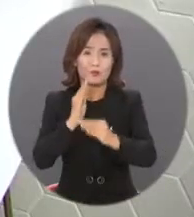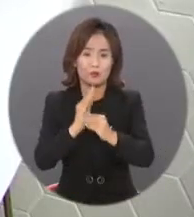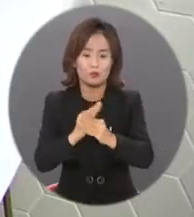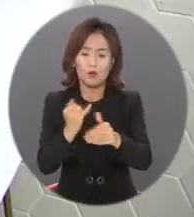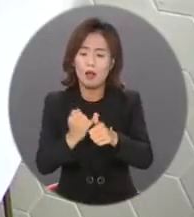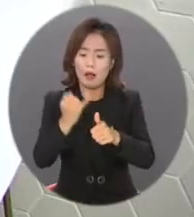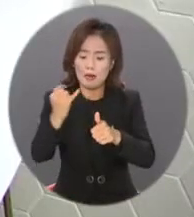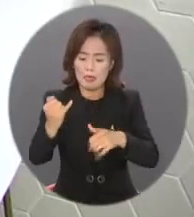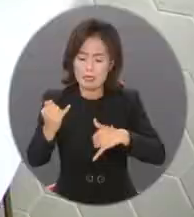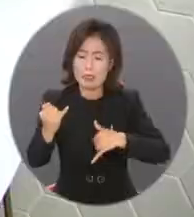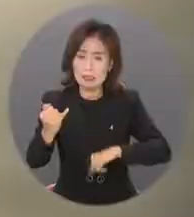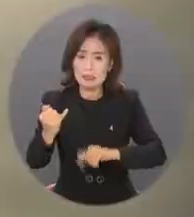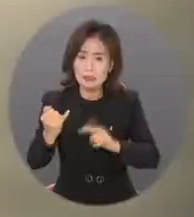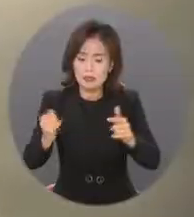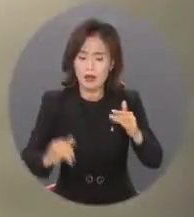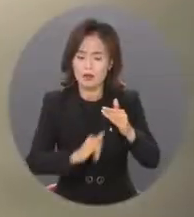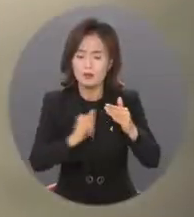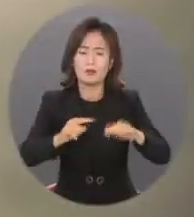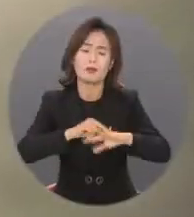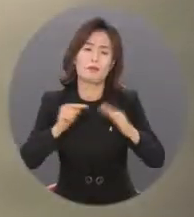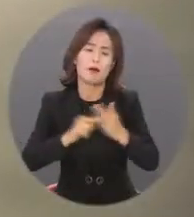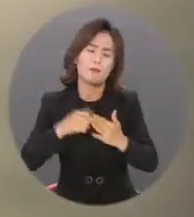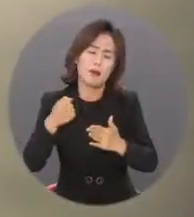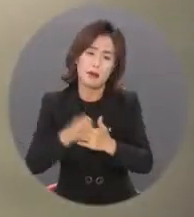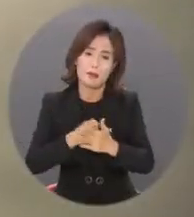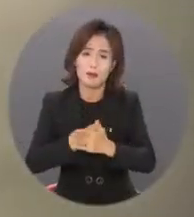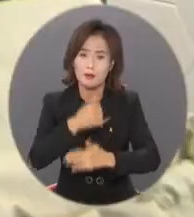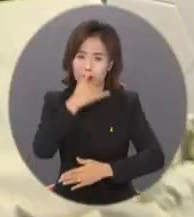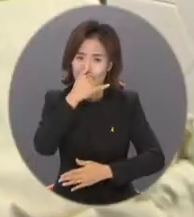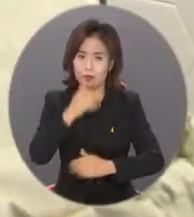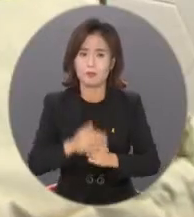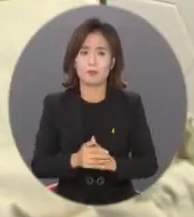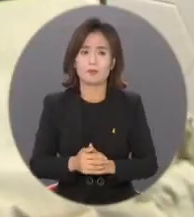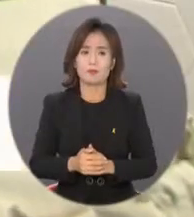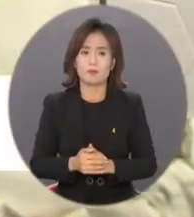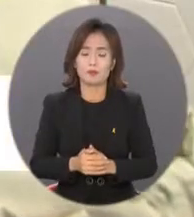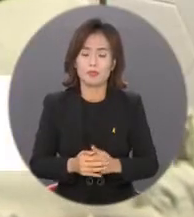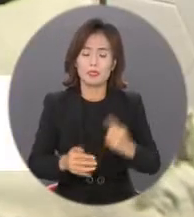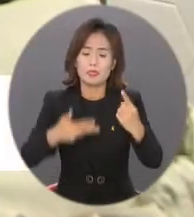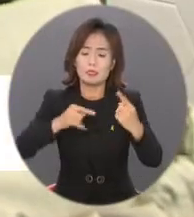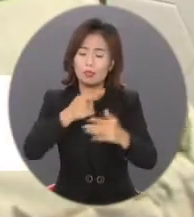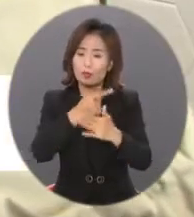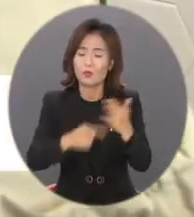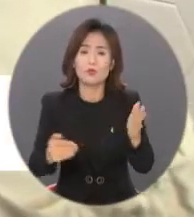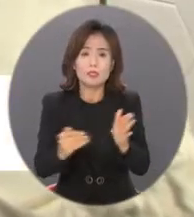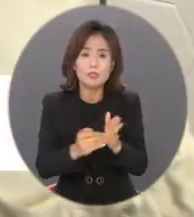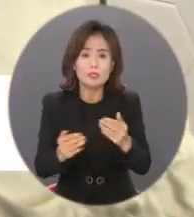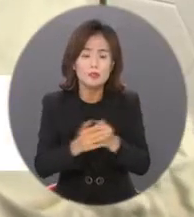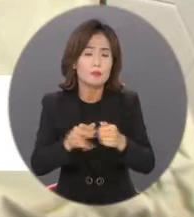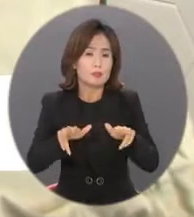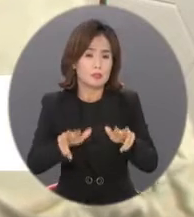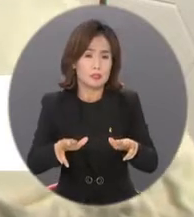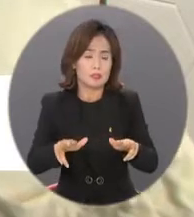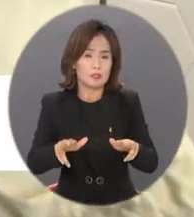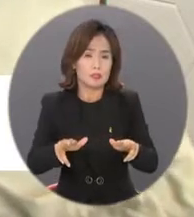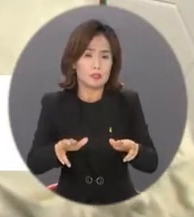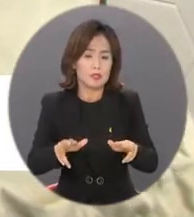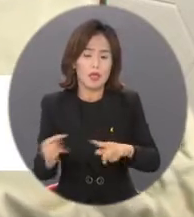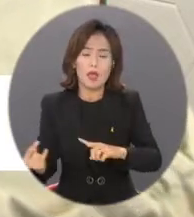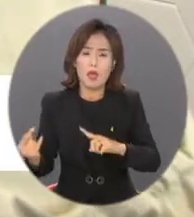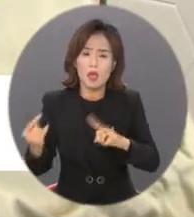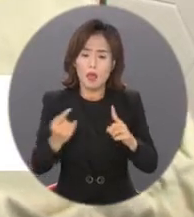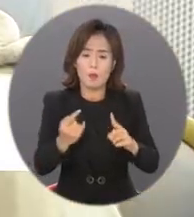아내와 어린 두 자녀 등 가족들의 마음은 애가 탑니다 1차적인 수술만 흘렀을 뿐 해질 지금 이렇게 해서 뭐 다